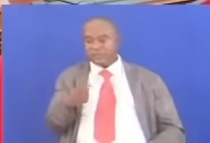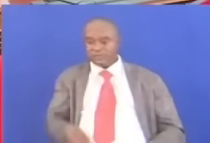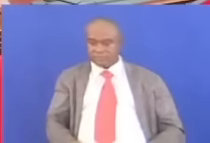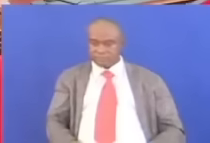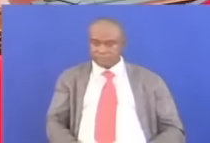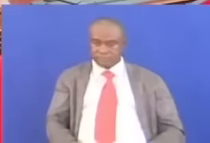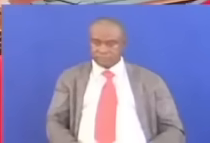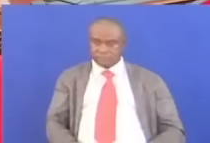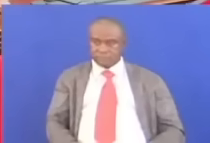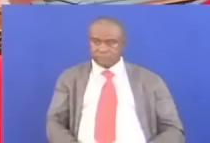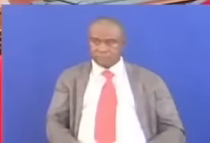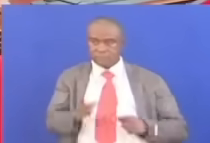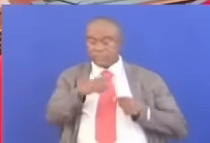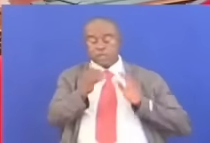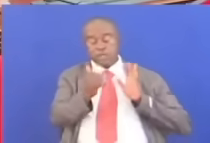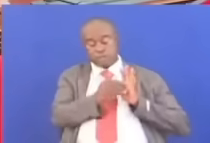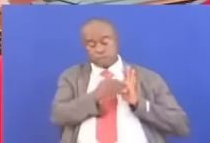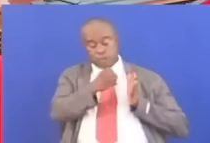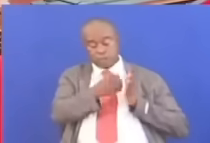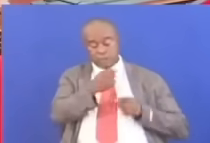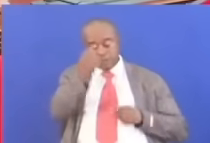fed katika shami